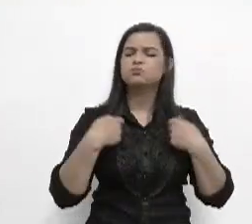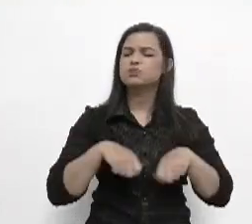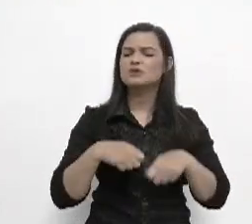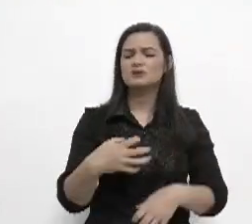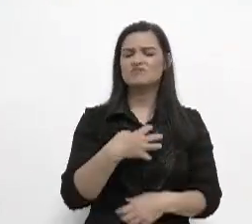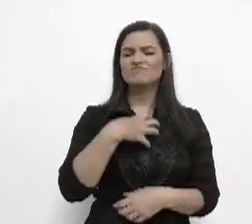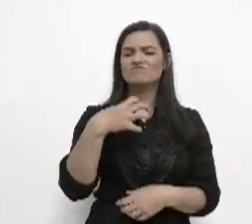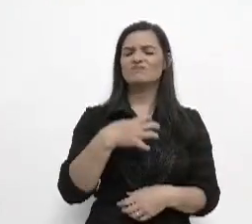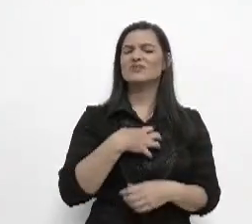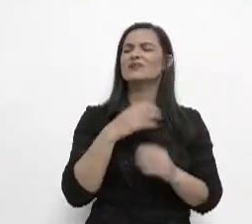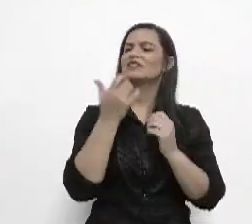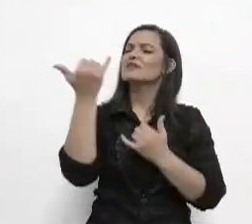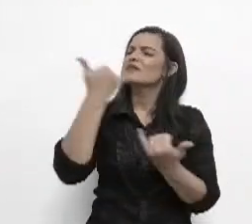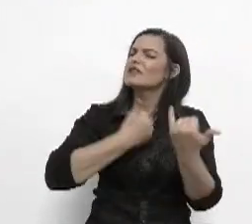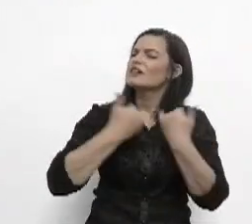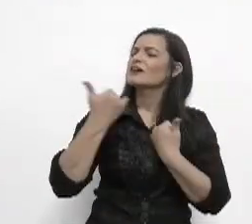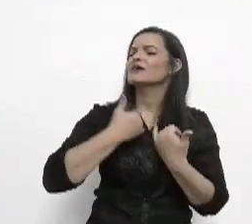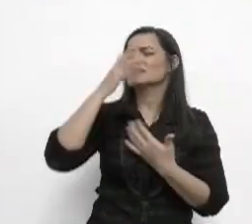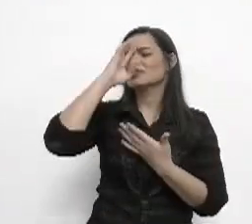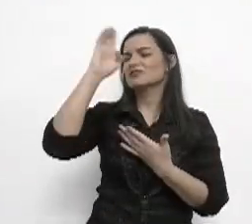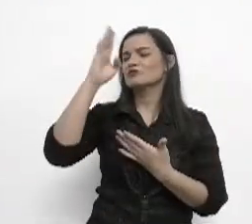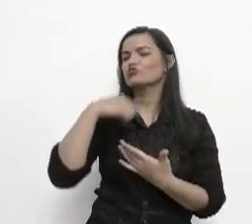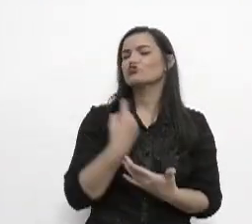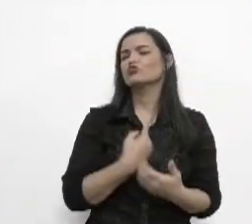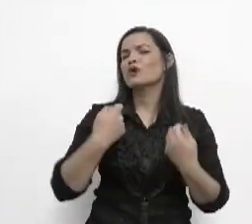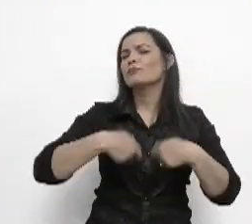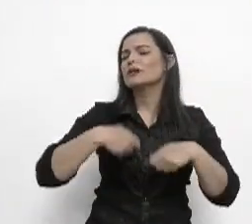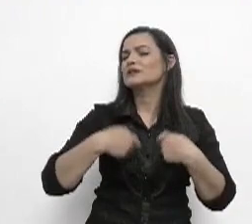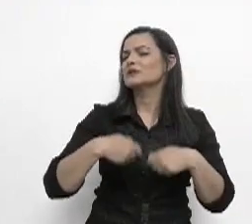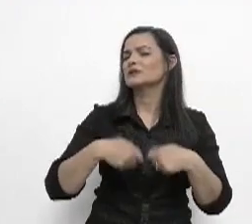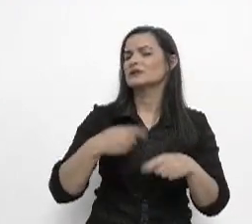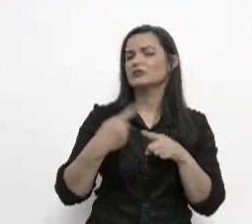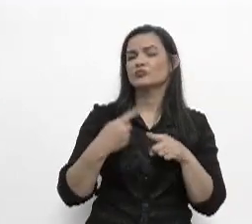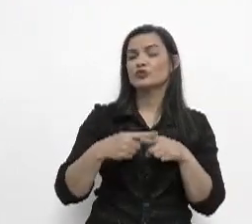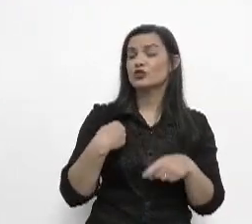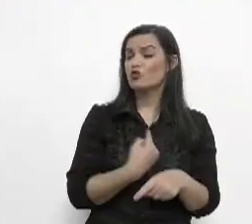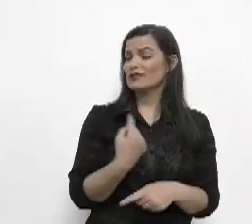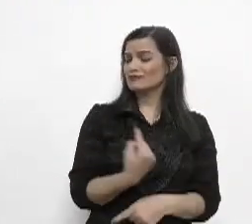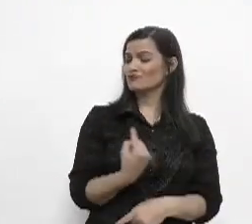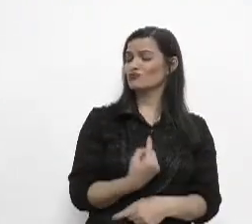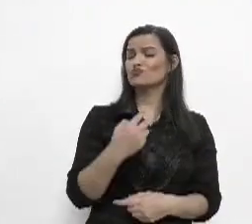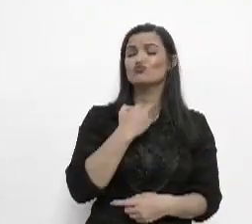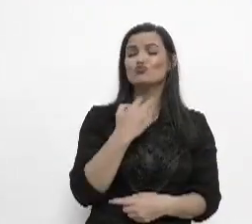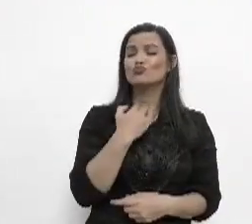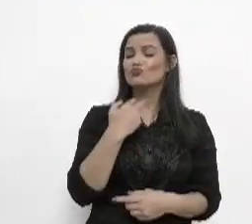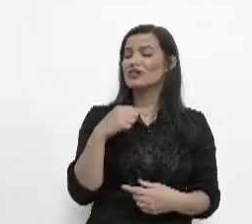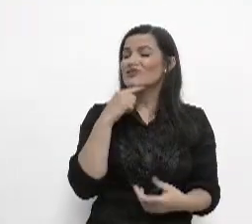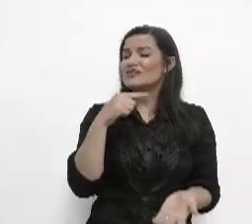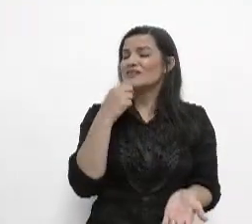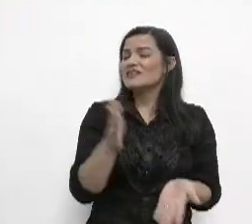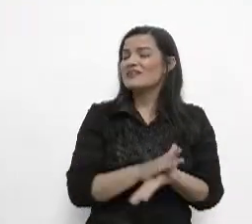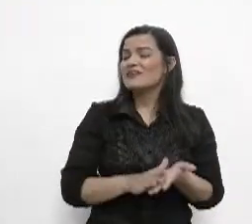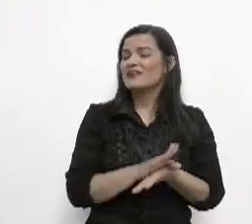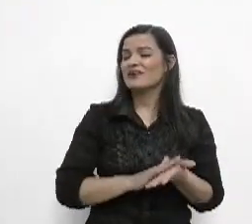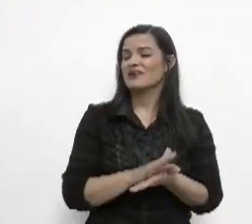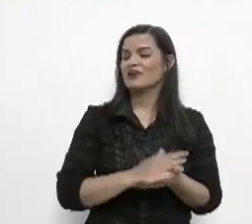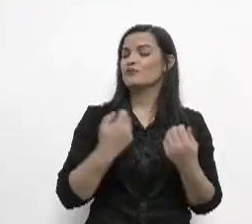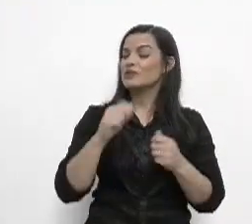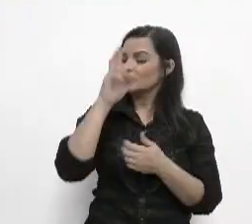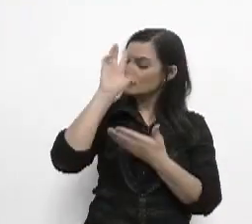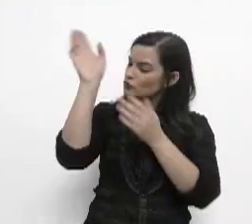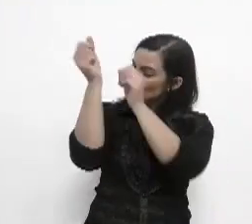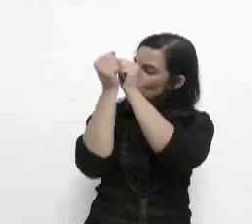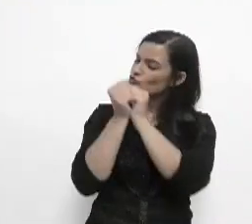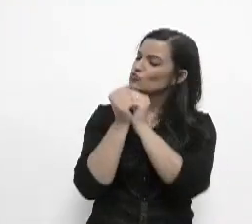우리를 온전히 새롭게 하시며 아버지 하나님, 우리 각자의 심령 속에 하나님의 영이 충만하게 하시고 아버지 하나님의 영이